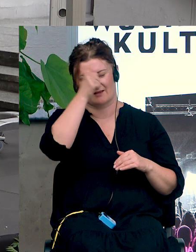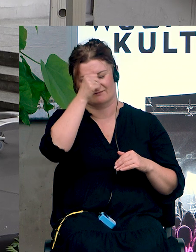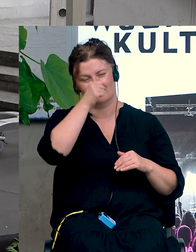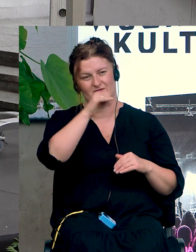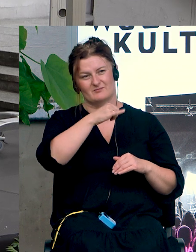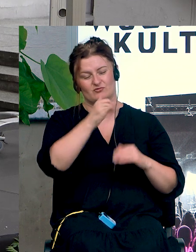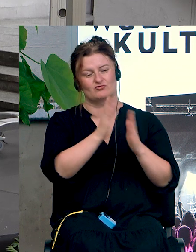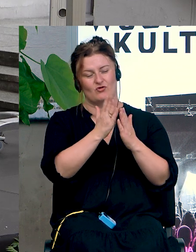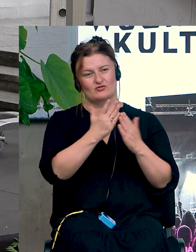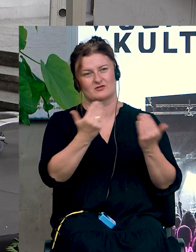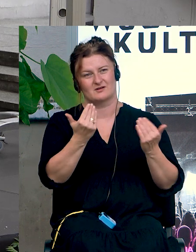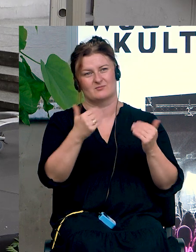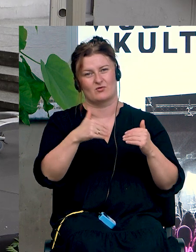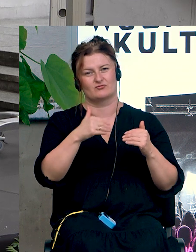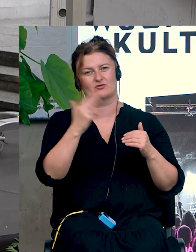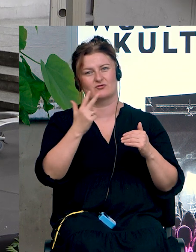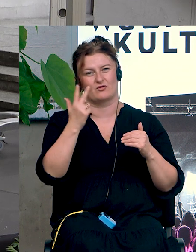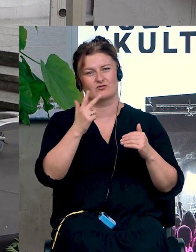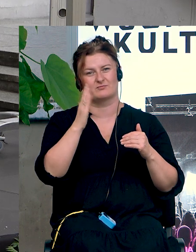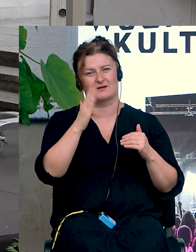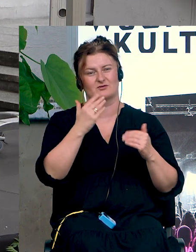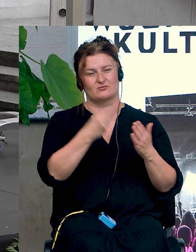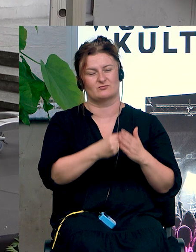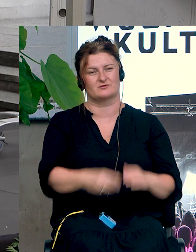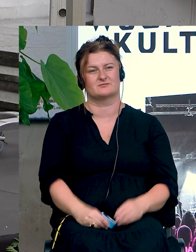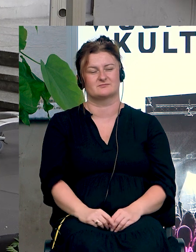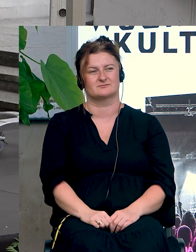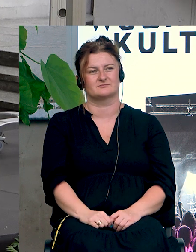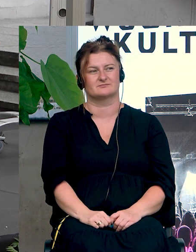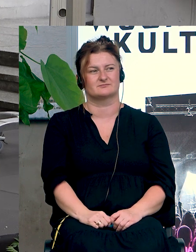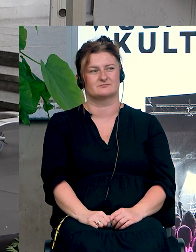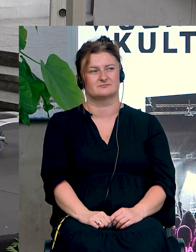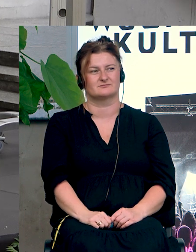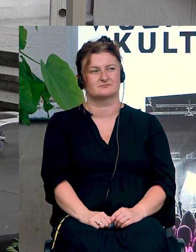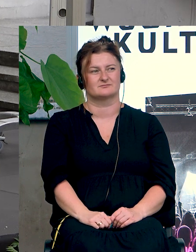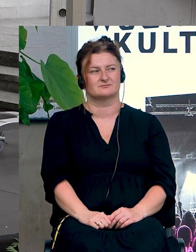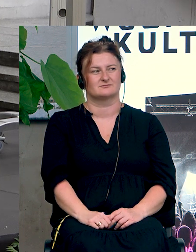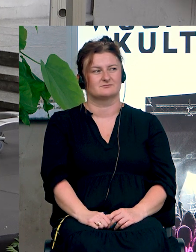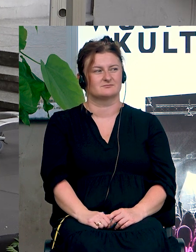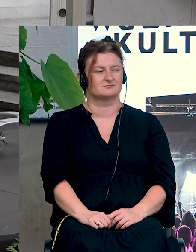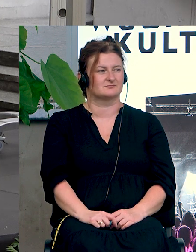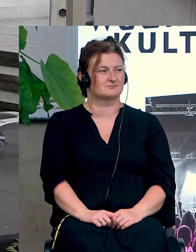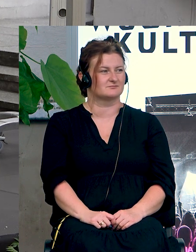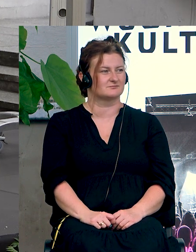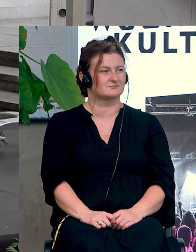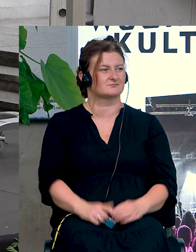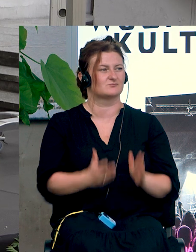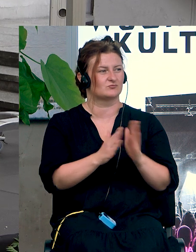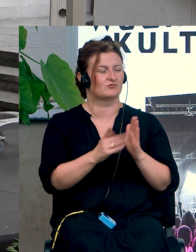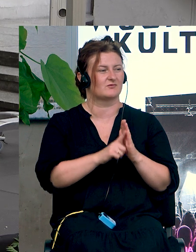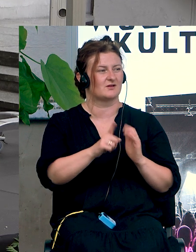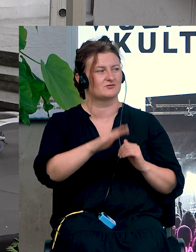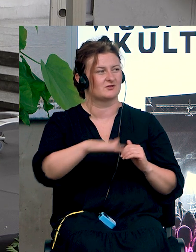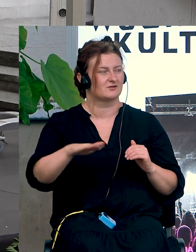захоче купити і не знатиме, що. Це дитяча книжка. Ну, ми вже дитяча тема, це дитяча книжка про скульптора. Можливо, хтось був в Луцьку